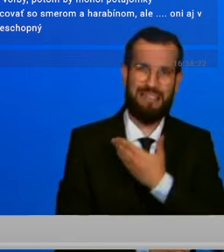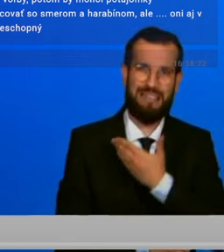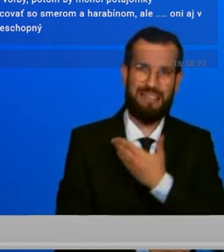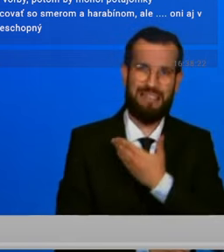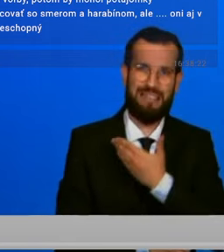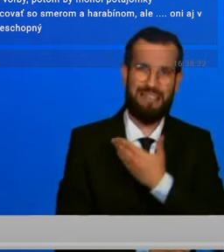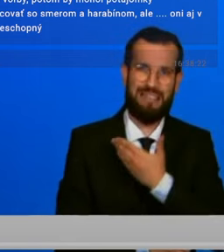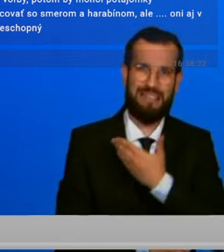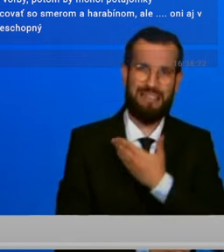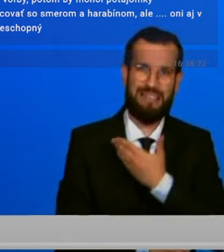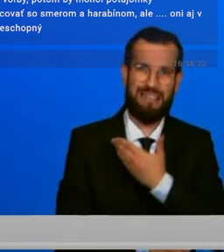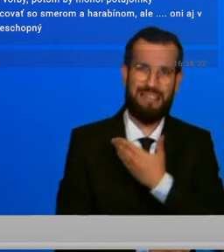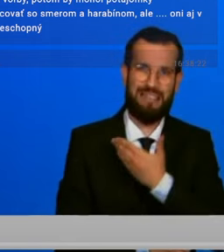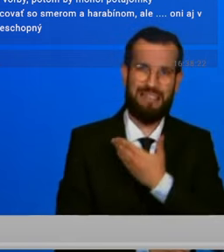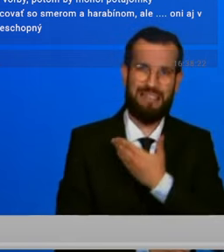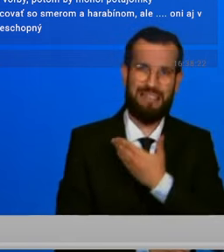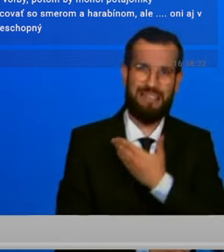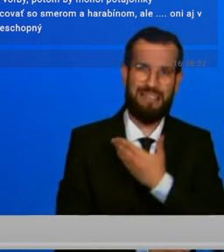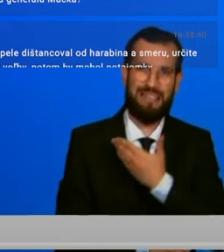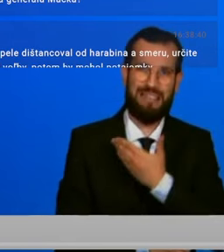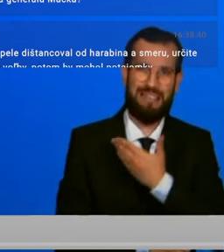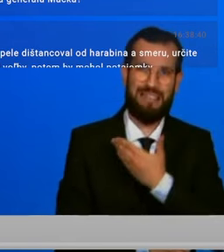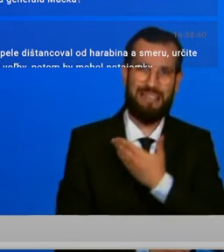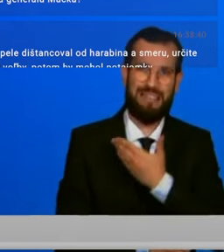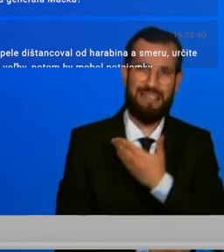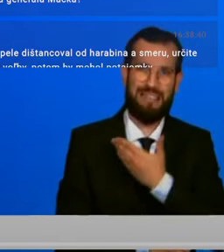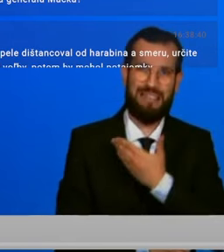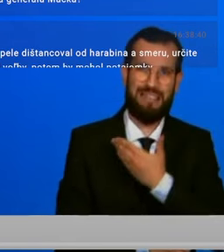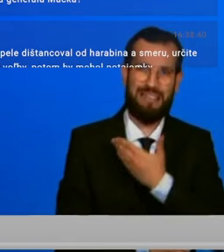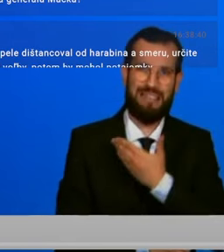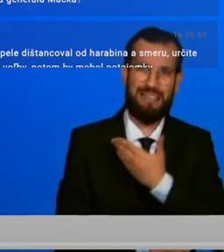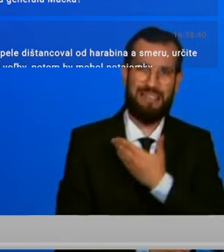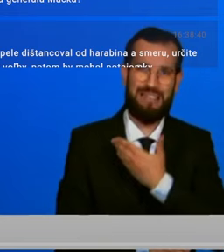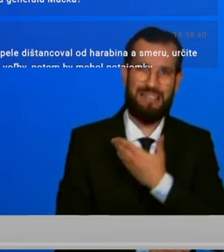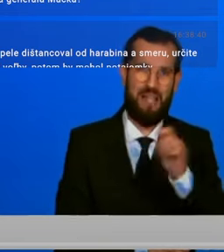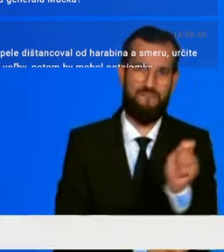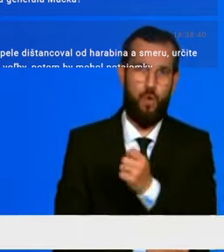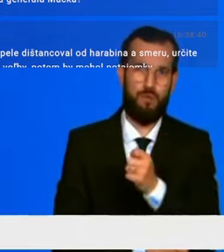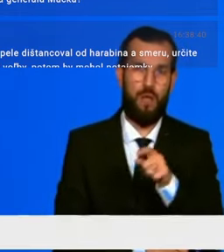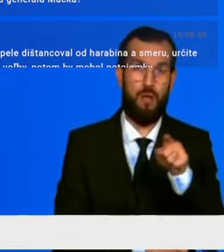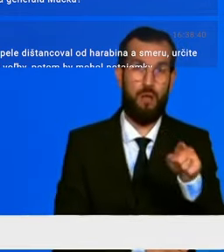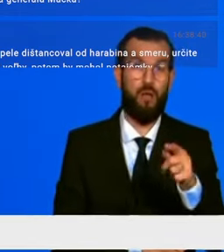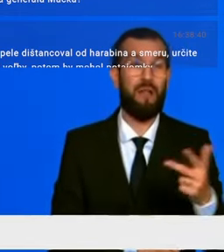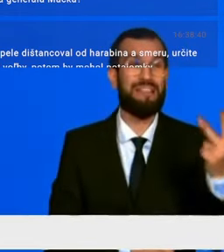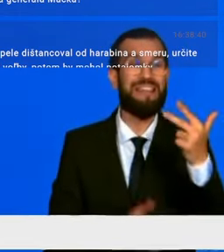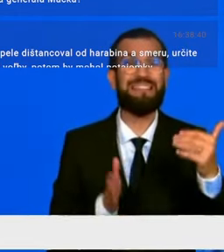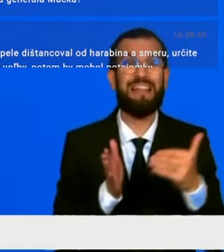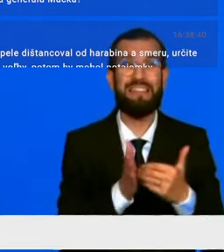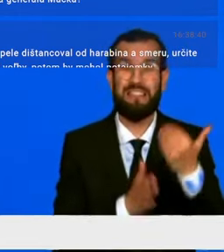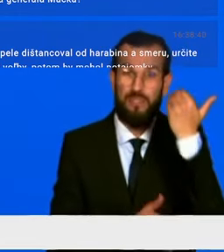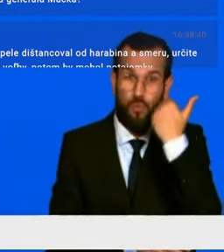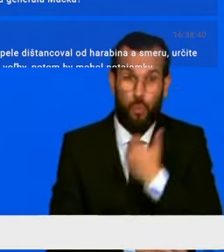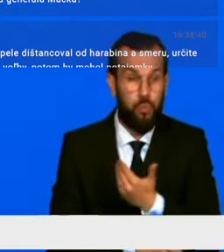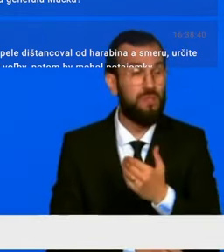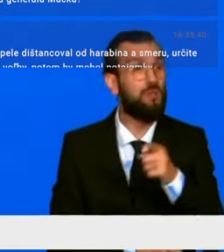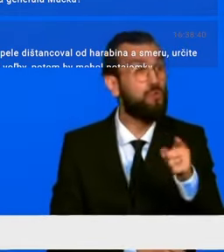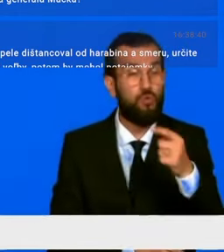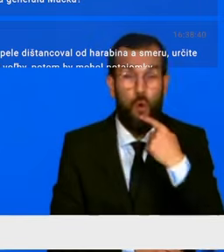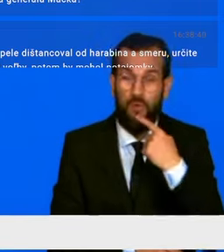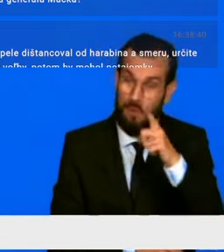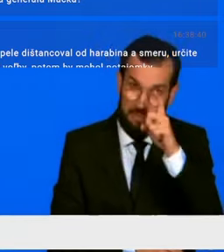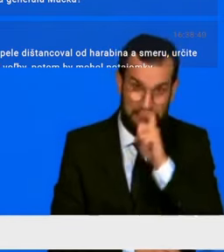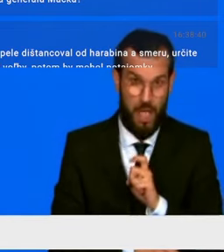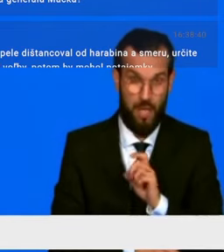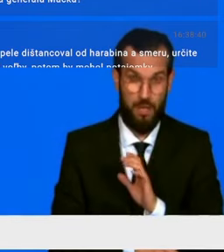ako som rád že Korčok našiel koule a odsúdil nanu a je to ako super 30 000 civilistov odsudzujem to